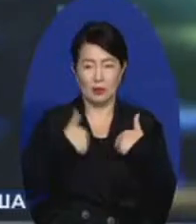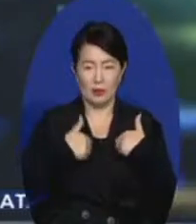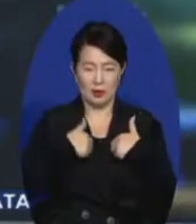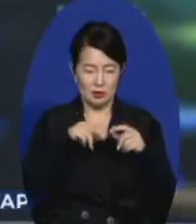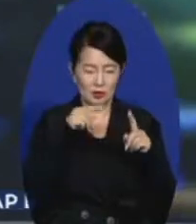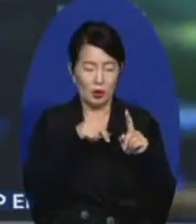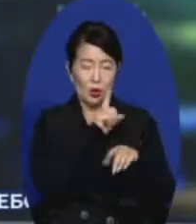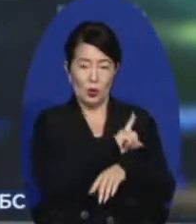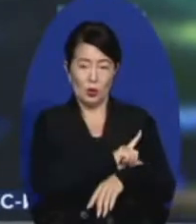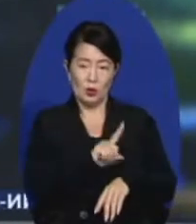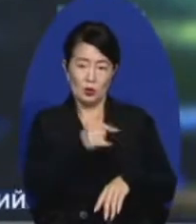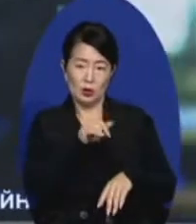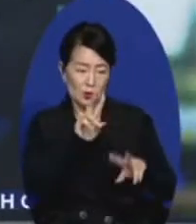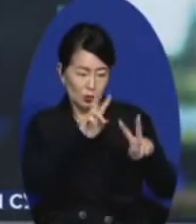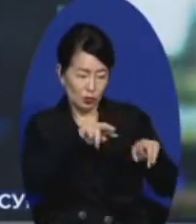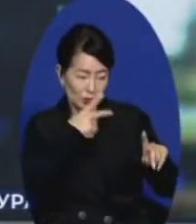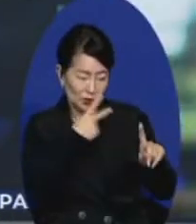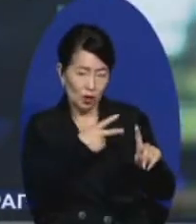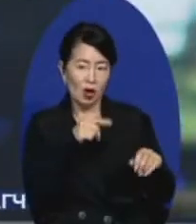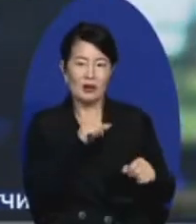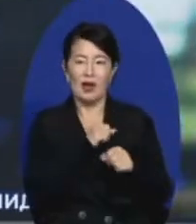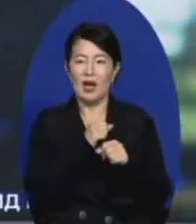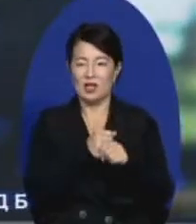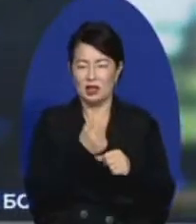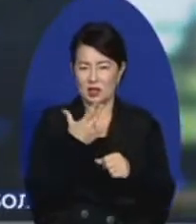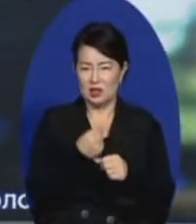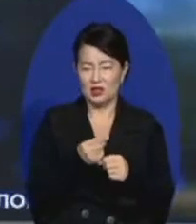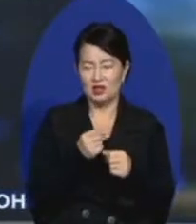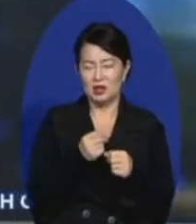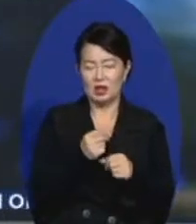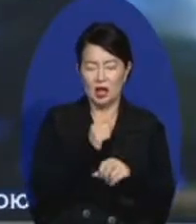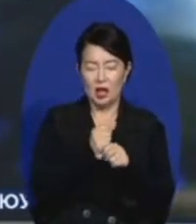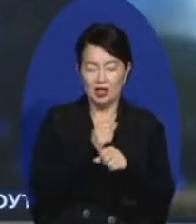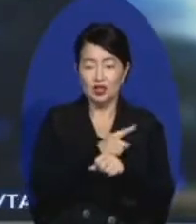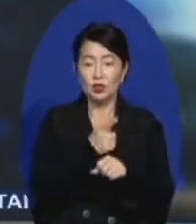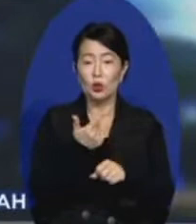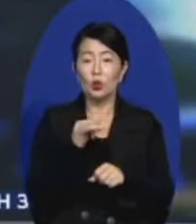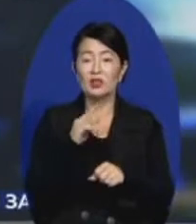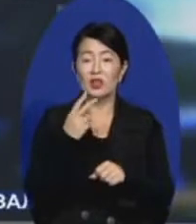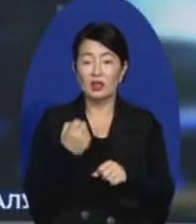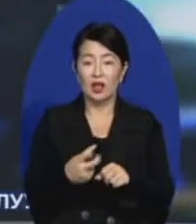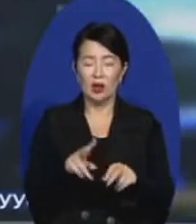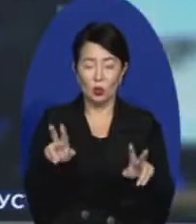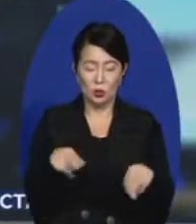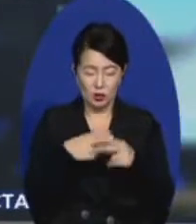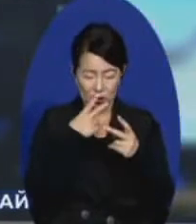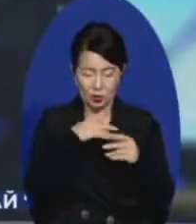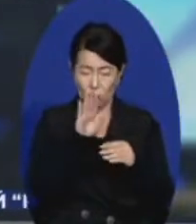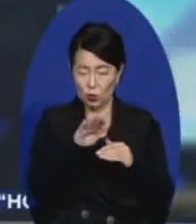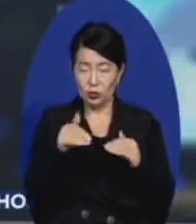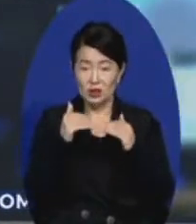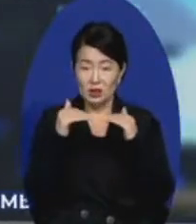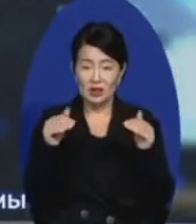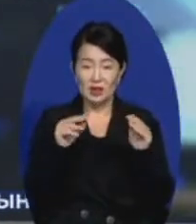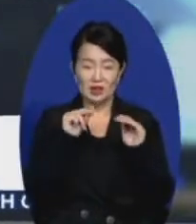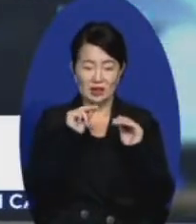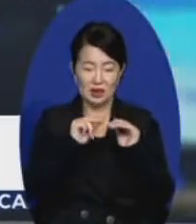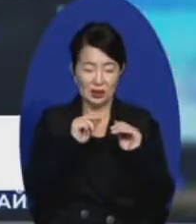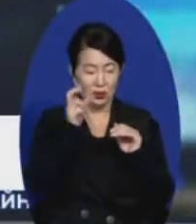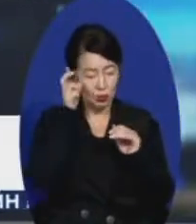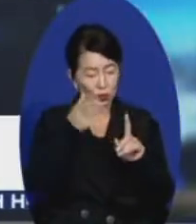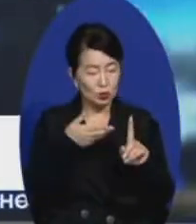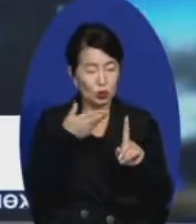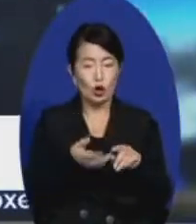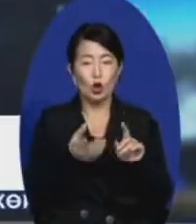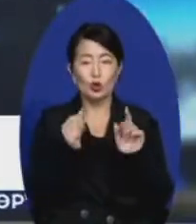шиг үр дүнгээр үнэлдэг байсан бол энэ жилийн эхлэн ажлын гүйцэтгэлийн үнэлэх шин тогтолцоо тавьсан. Энэ нь хүүхэд үрд тэгш чанартай боловсрол олоход